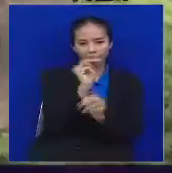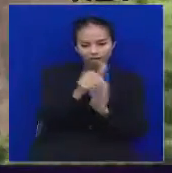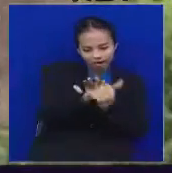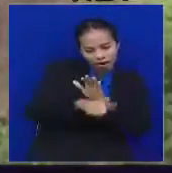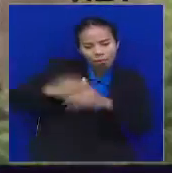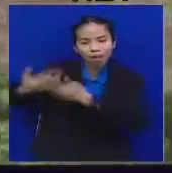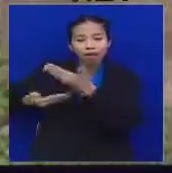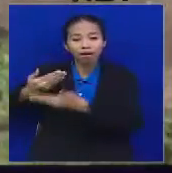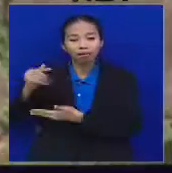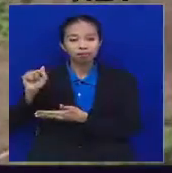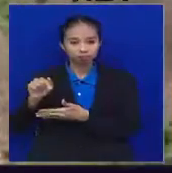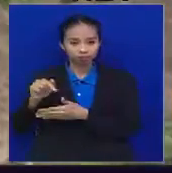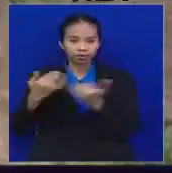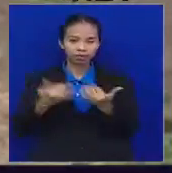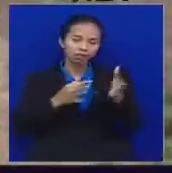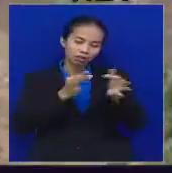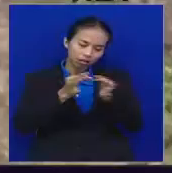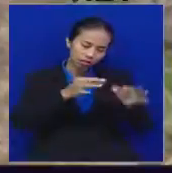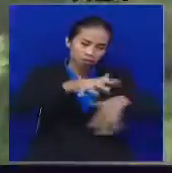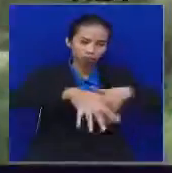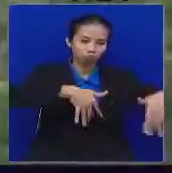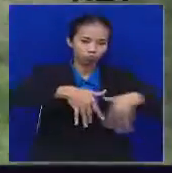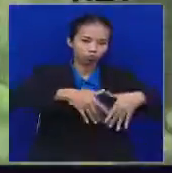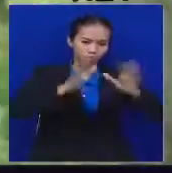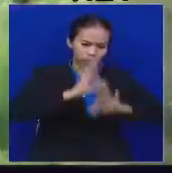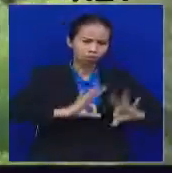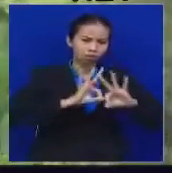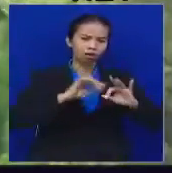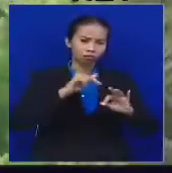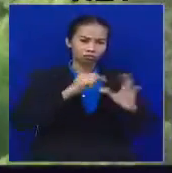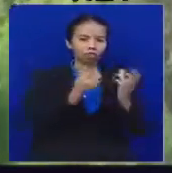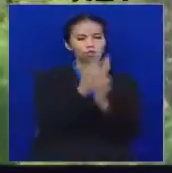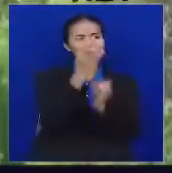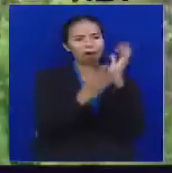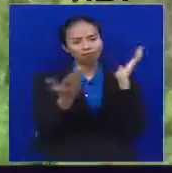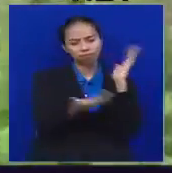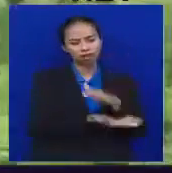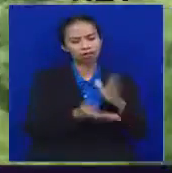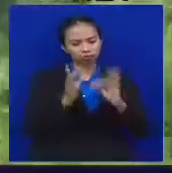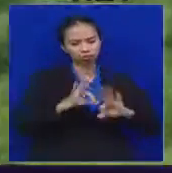ได้รวมทั้งทำความเข้าใจกับกลุ่มชาวบ้านในพื้นที่เพื่อเห็นถึงผลกระทบจากการตัดไม้ทำลายป่าค่ะ